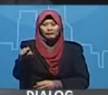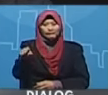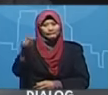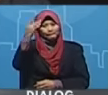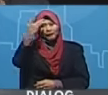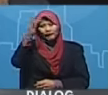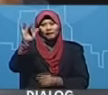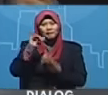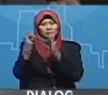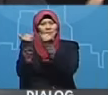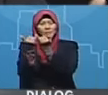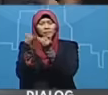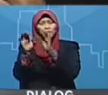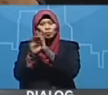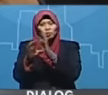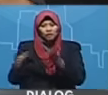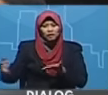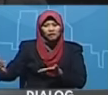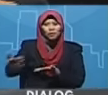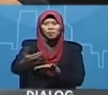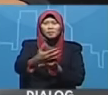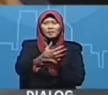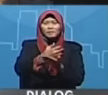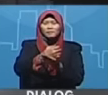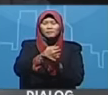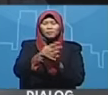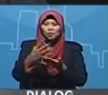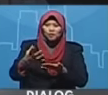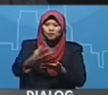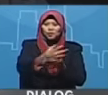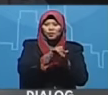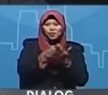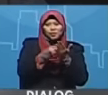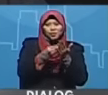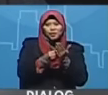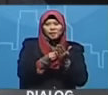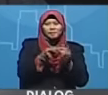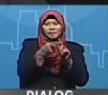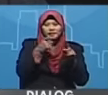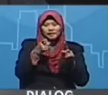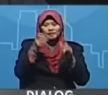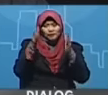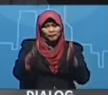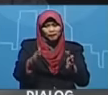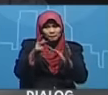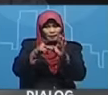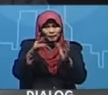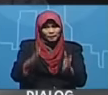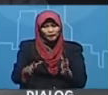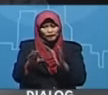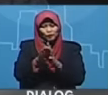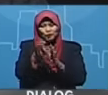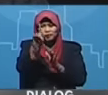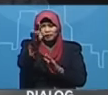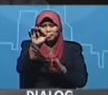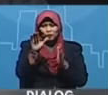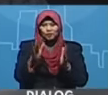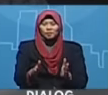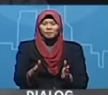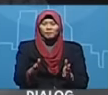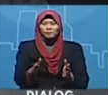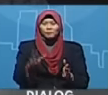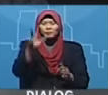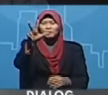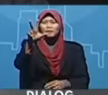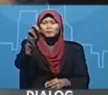tu. Apabila dah dah mengumpul duit daripada jemaah yang contohnya 100 orang,